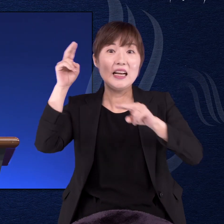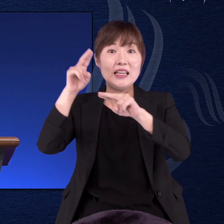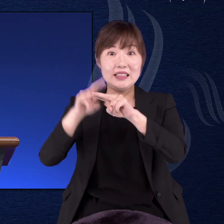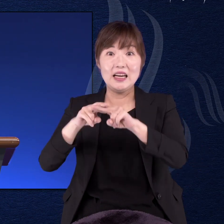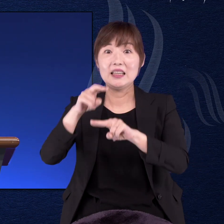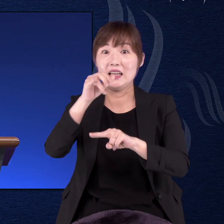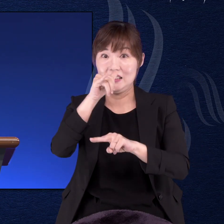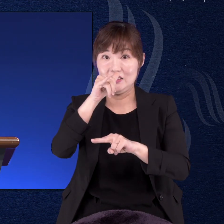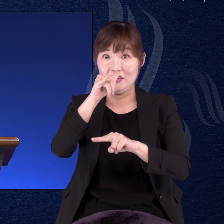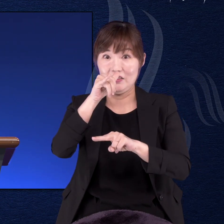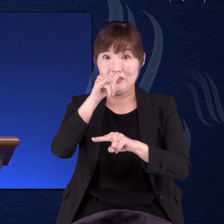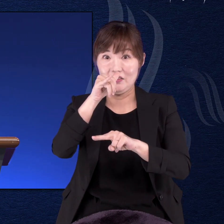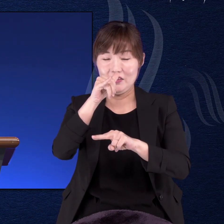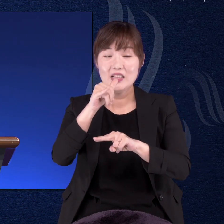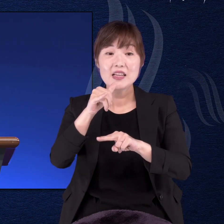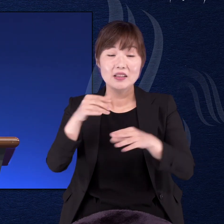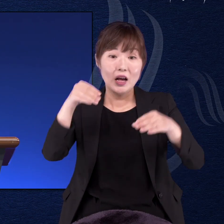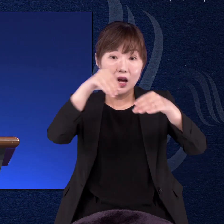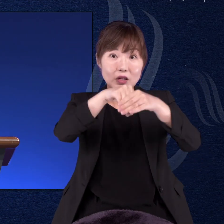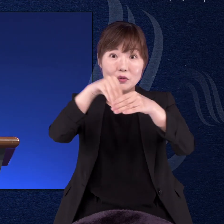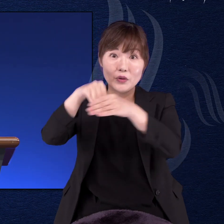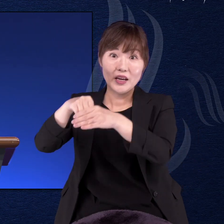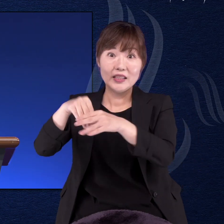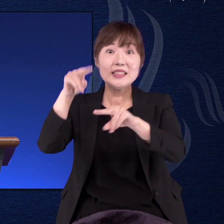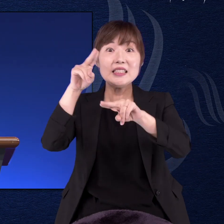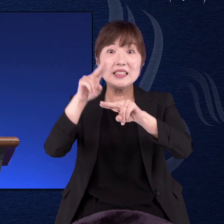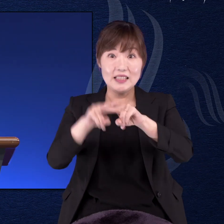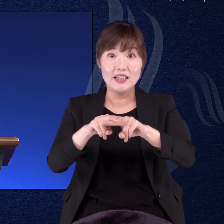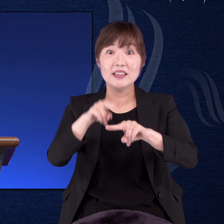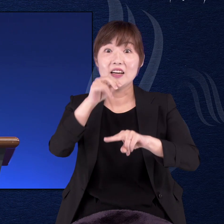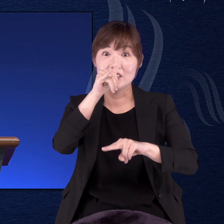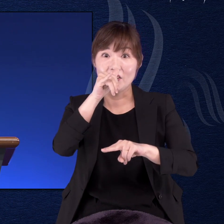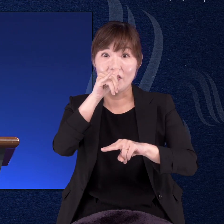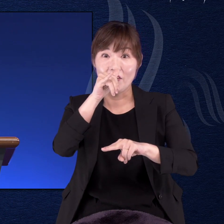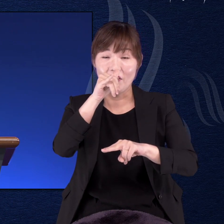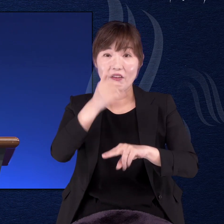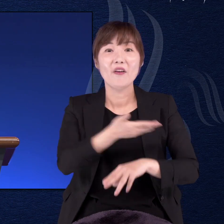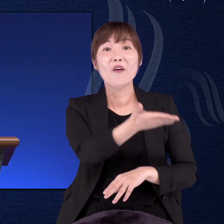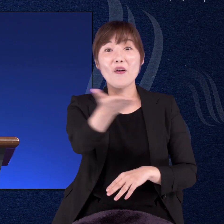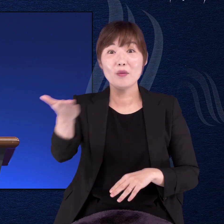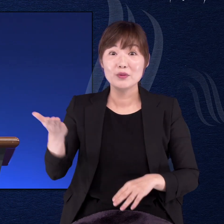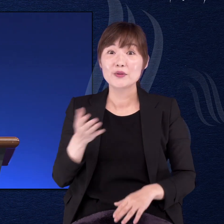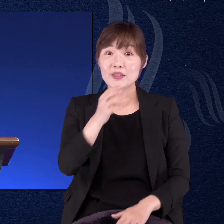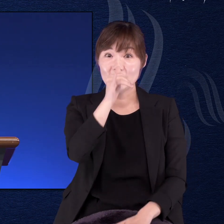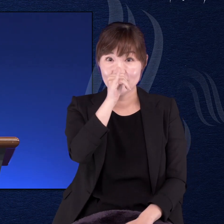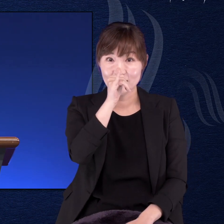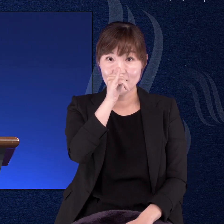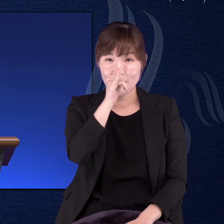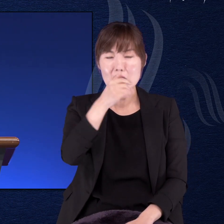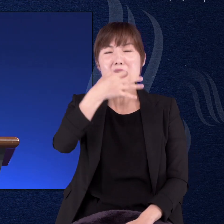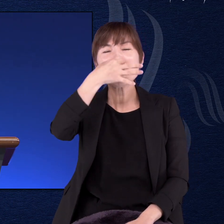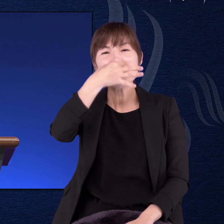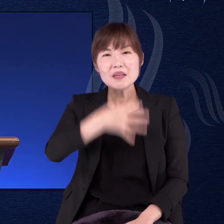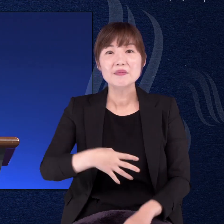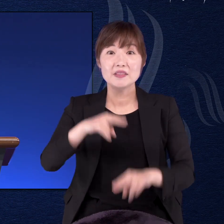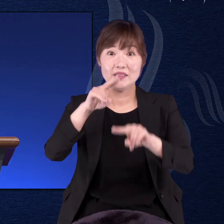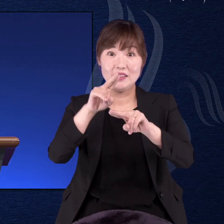속해 있는 한번 자리를 떠올려 보세요. 어느 자리가 제일 힘드세요?